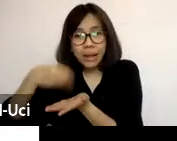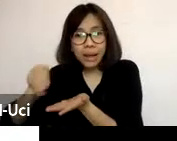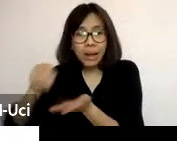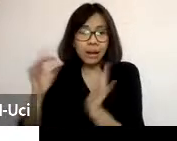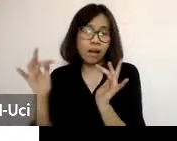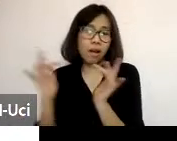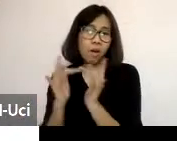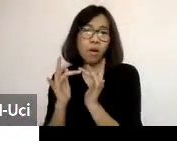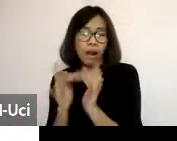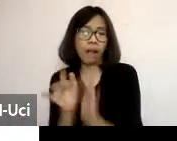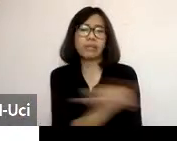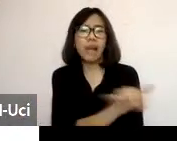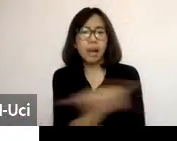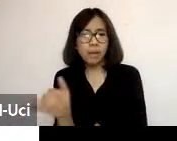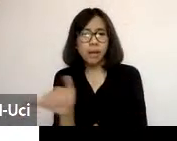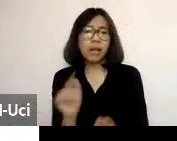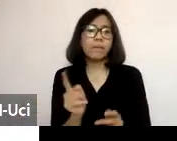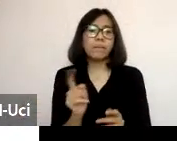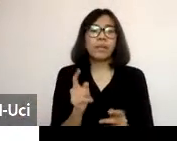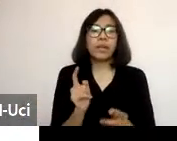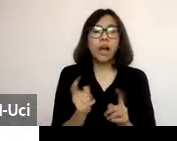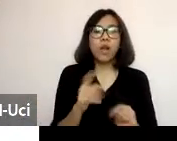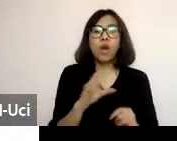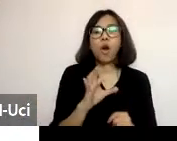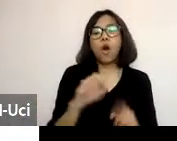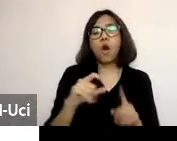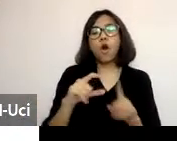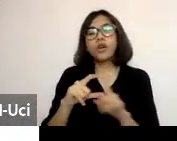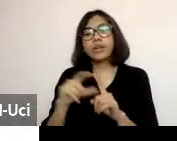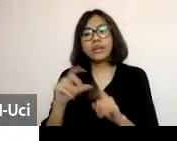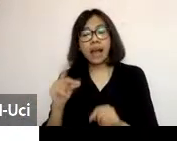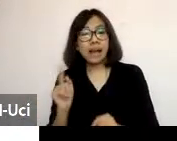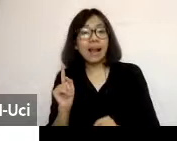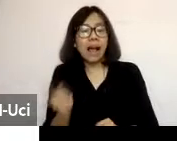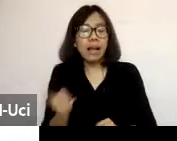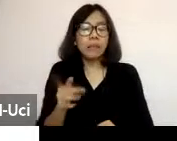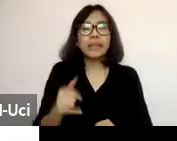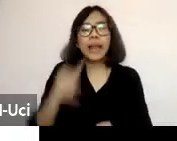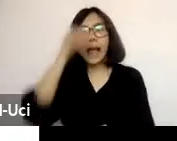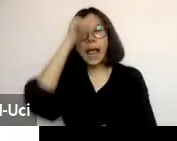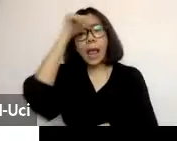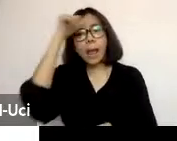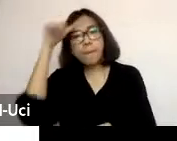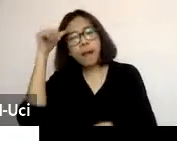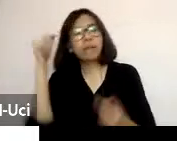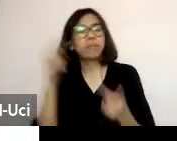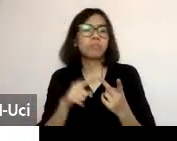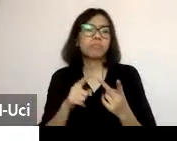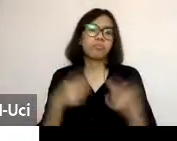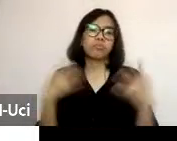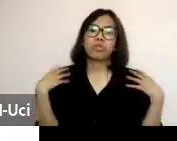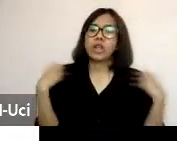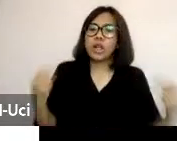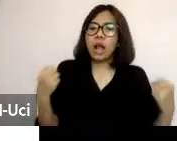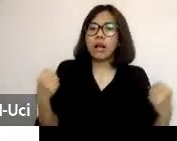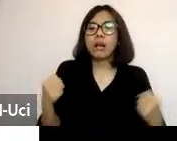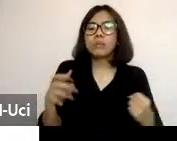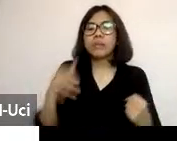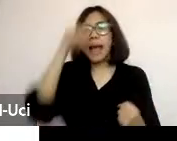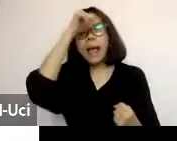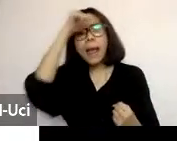yang sangat hemat waktu biaya tenaga bagi konsumen sehingga akses bagi